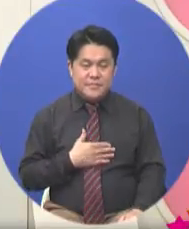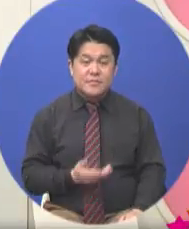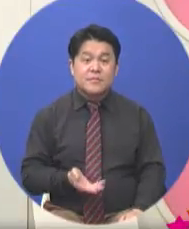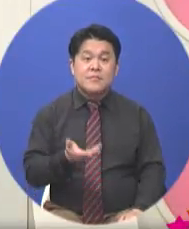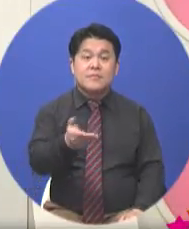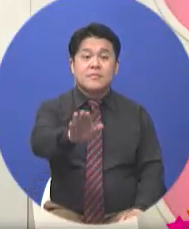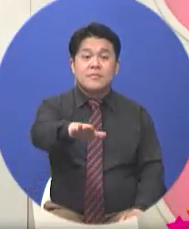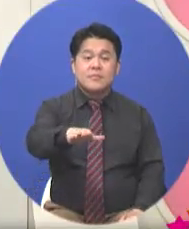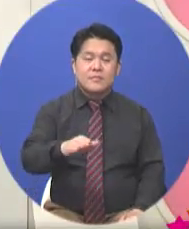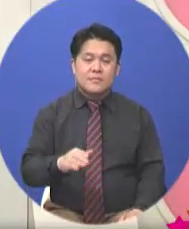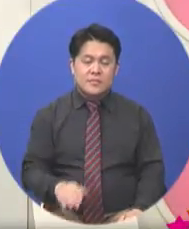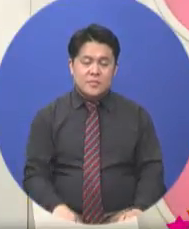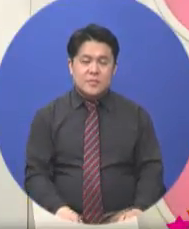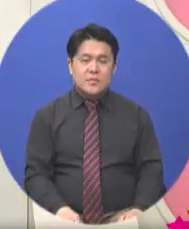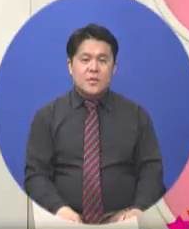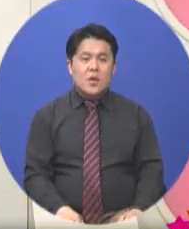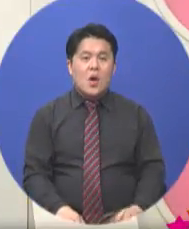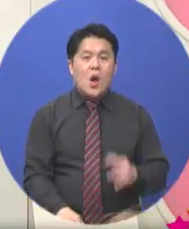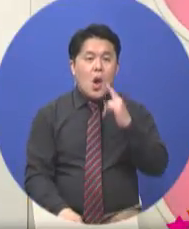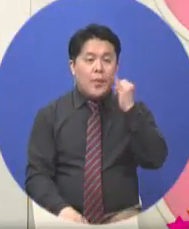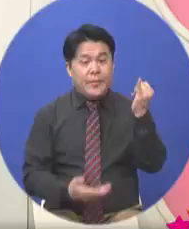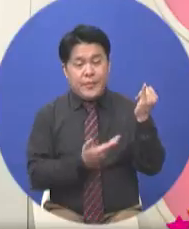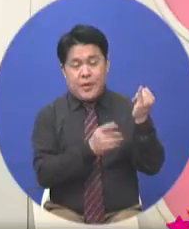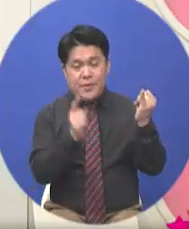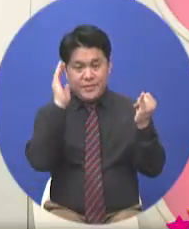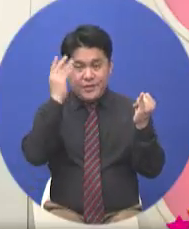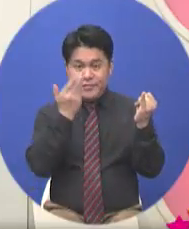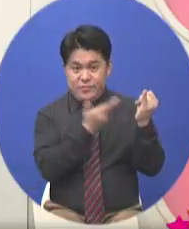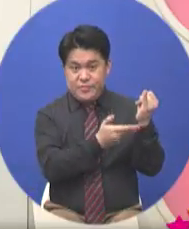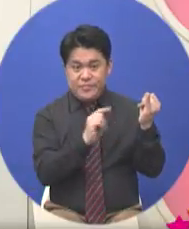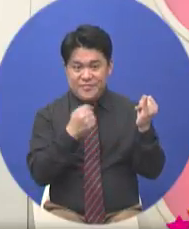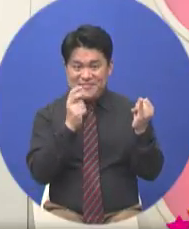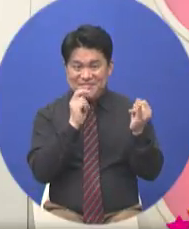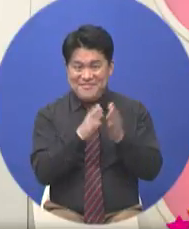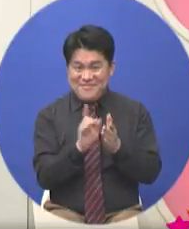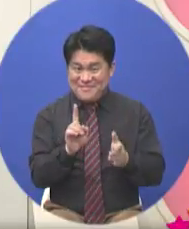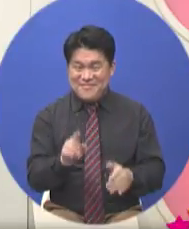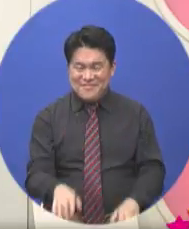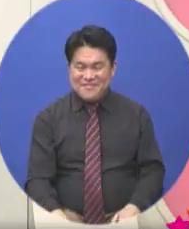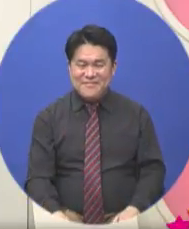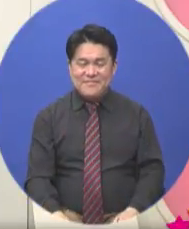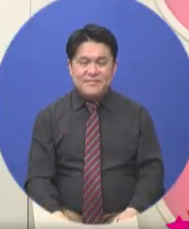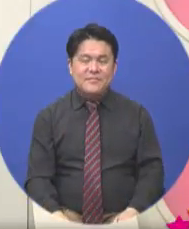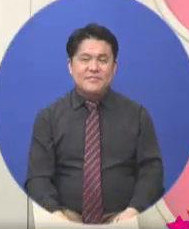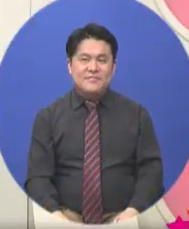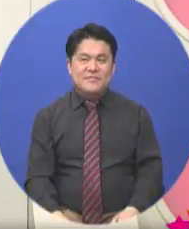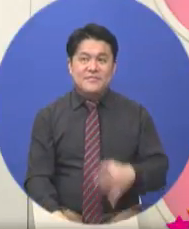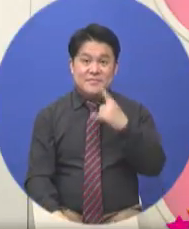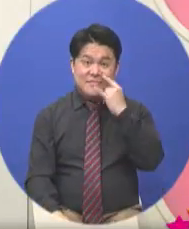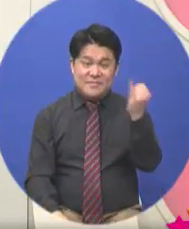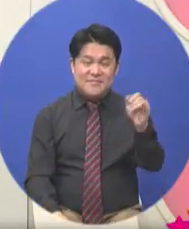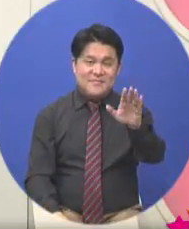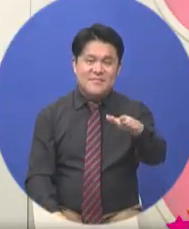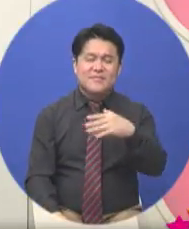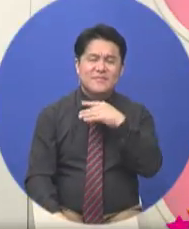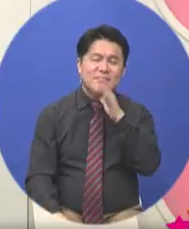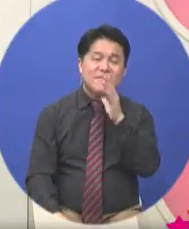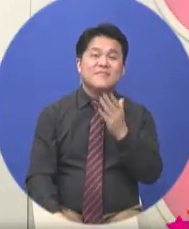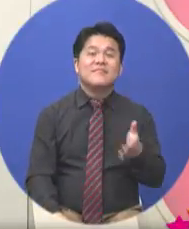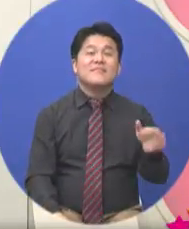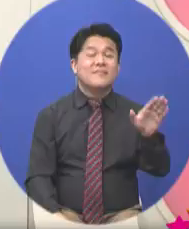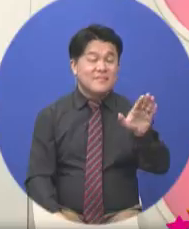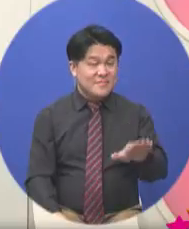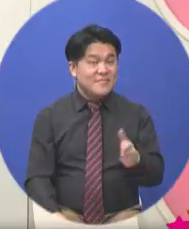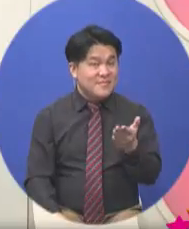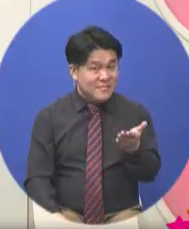김금자님 근데... 그래도 요양원에 계신 어머님을 향해서 한 말씀 하실까요? 어머니 연세는